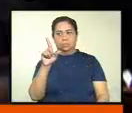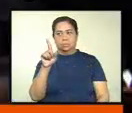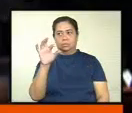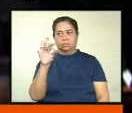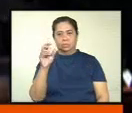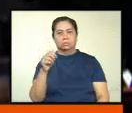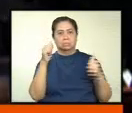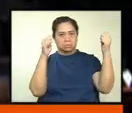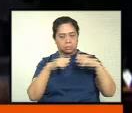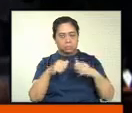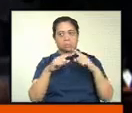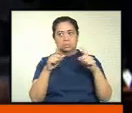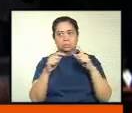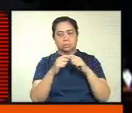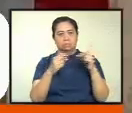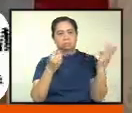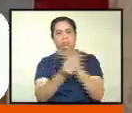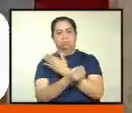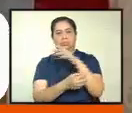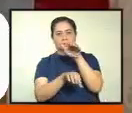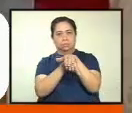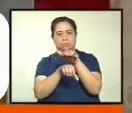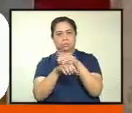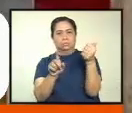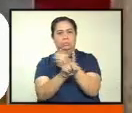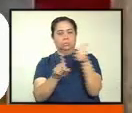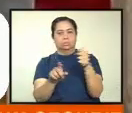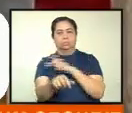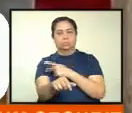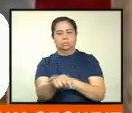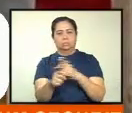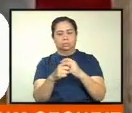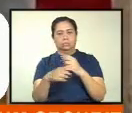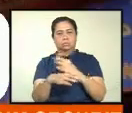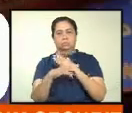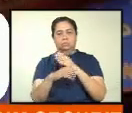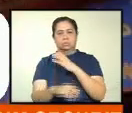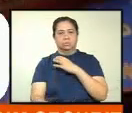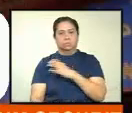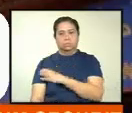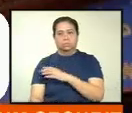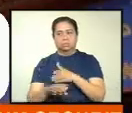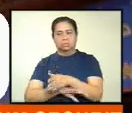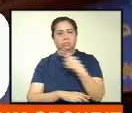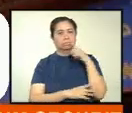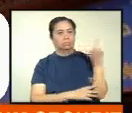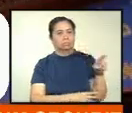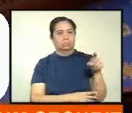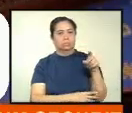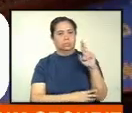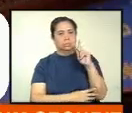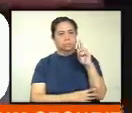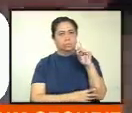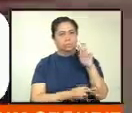197, pumabor ang mga kongresista na patalsikin si Trump dahil sa abuse of power at obstruction of Congress. Ito'y matapos utusan umano ni Trump ang